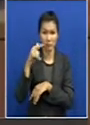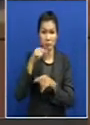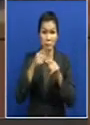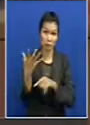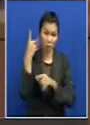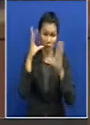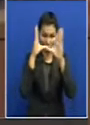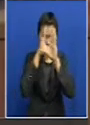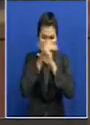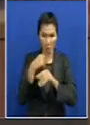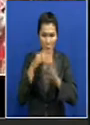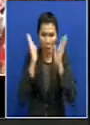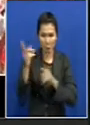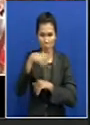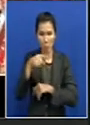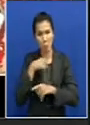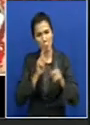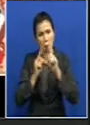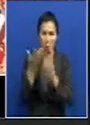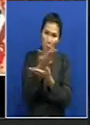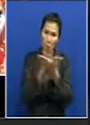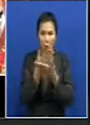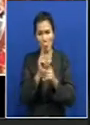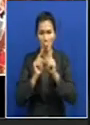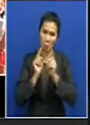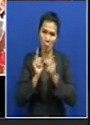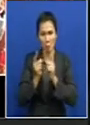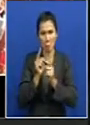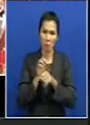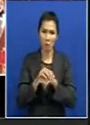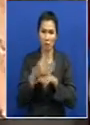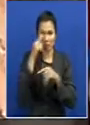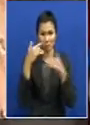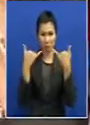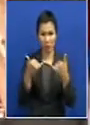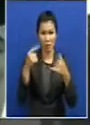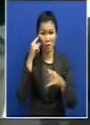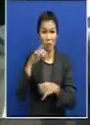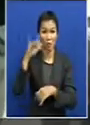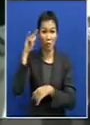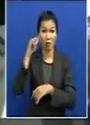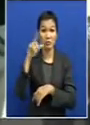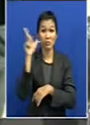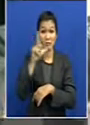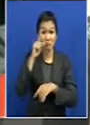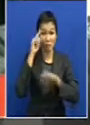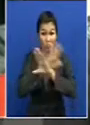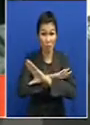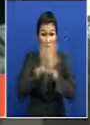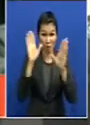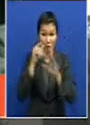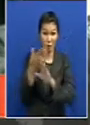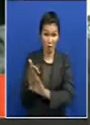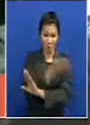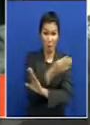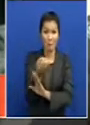ทุกคนพูดถึงและวิพากษ์วิจารณ์กันพอสมควรกรณีที่นกแอร์ยกเลิกเที่ยวบินโดยที่ไม่ได้บอกกล่าวล่ว